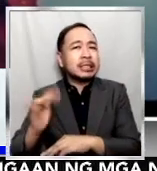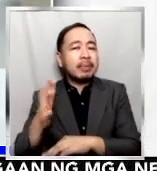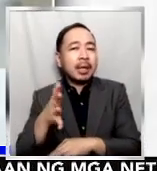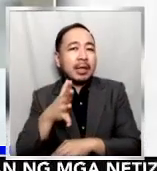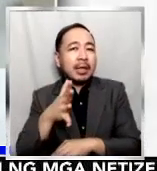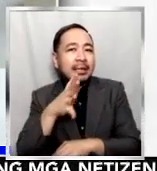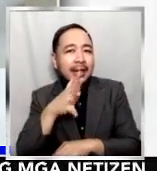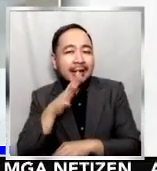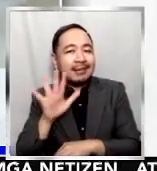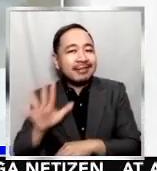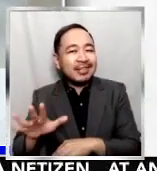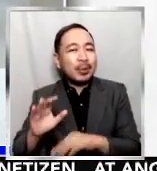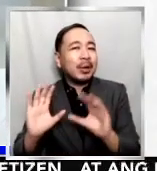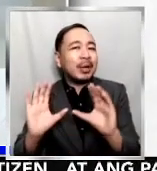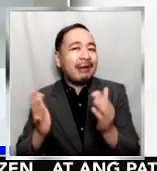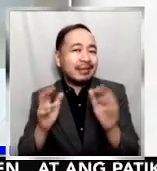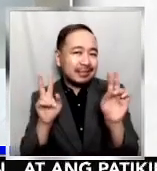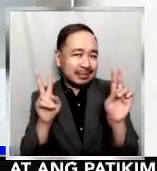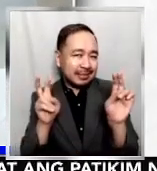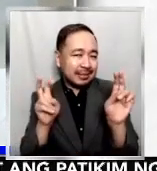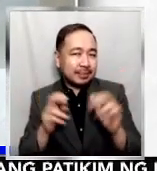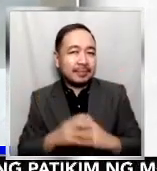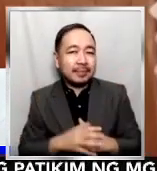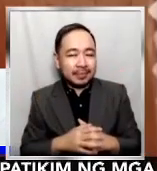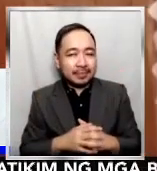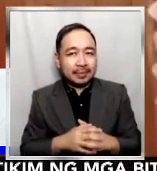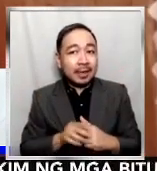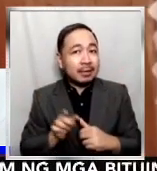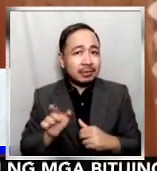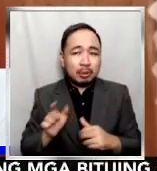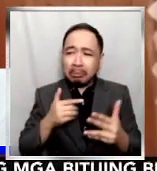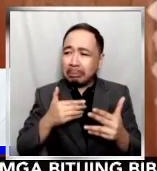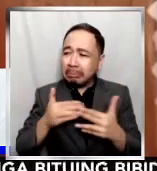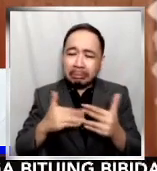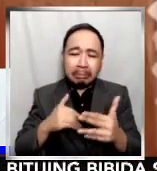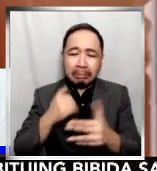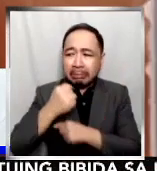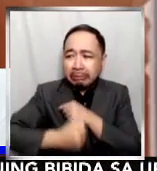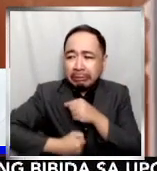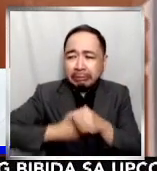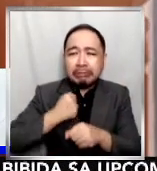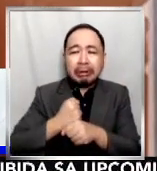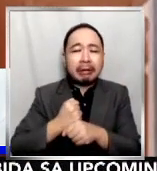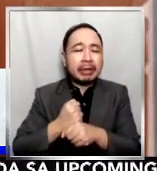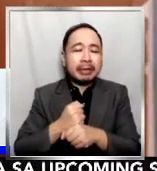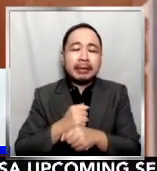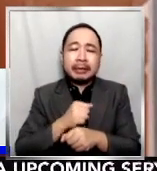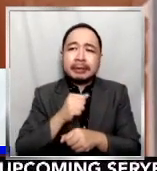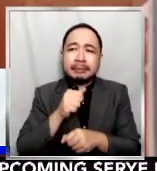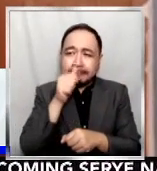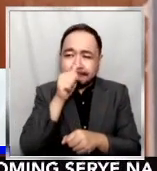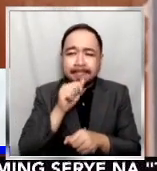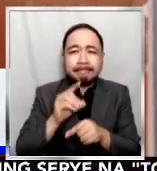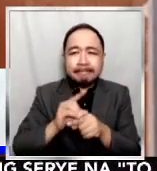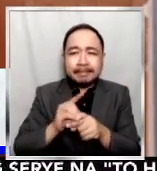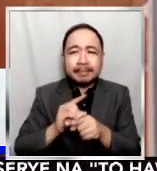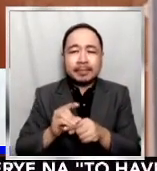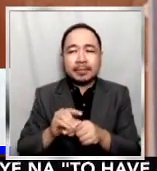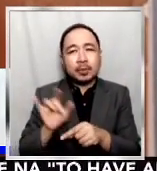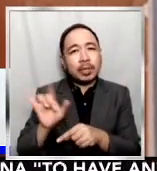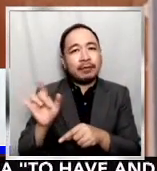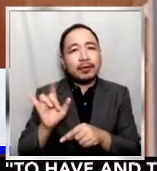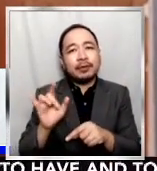niya din niya pong makapag-aral kahit na anong hirap. We love you, Teacher LV.